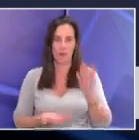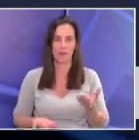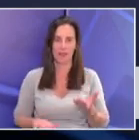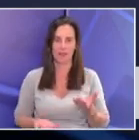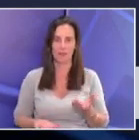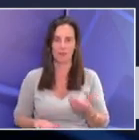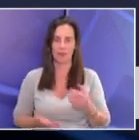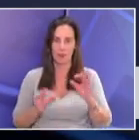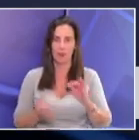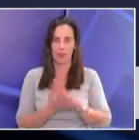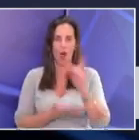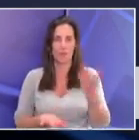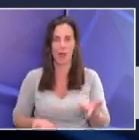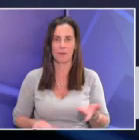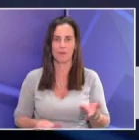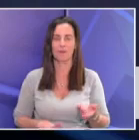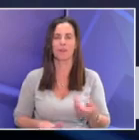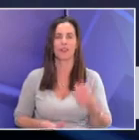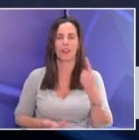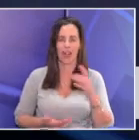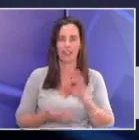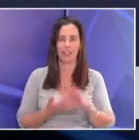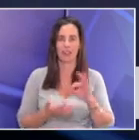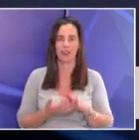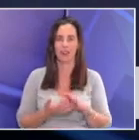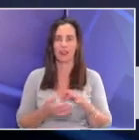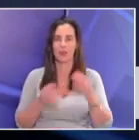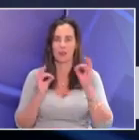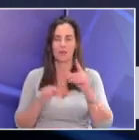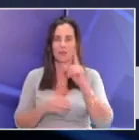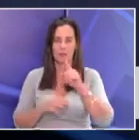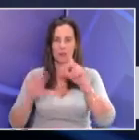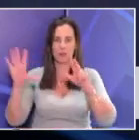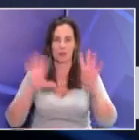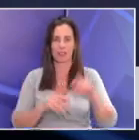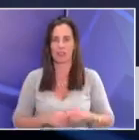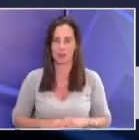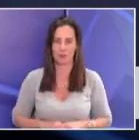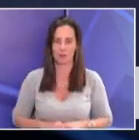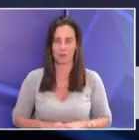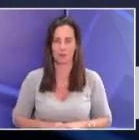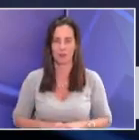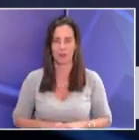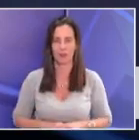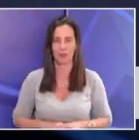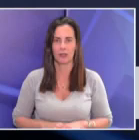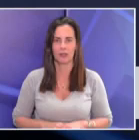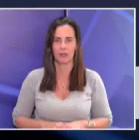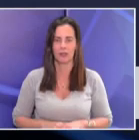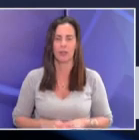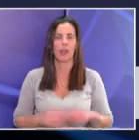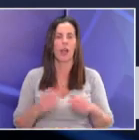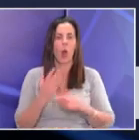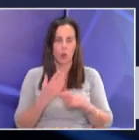היום בדיוק הצייצתי, נובמבר. אז זהו, את כתבה היום דווקא שיזמה של נובמבר בישראל מזגן תמיד. תראו, זה נכון, נושא